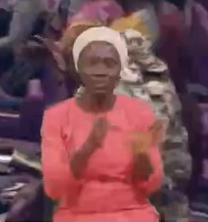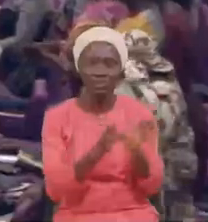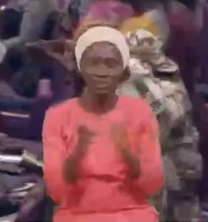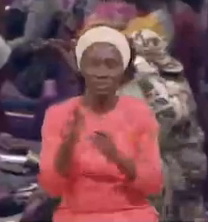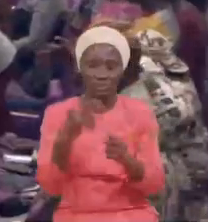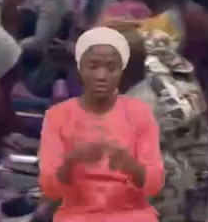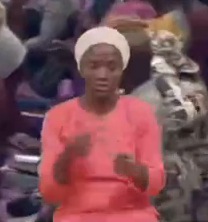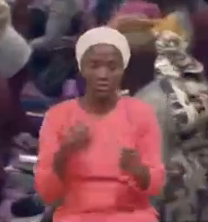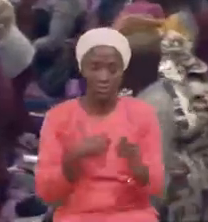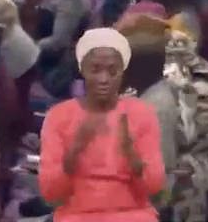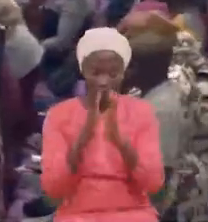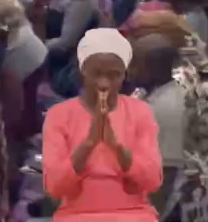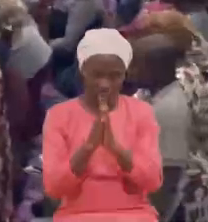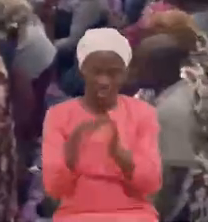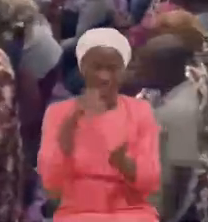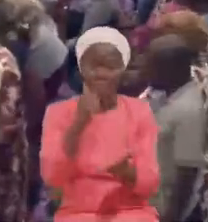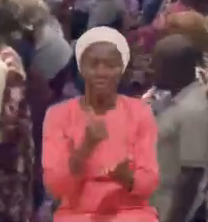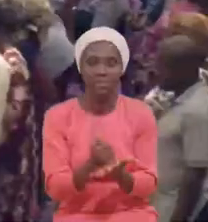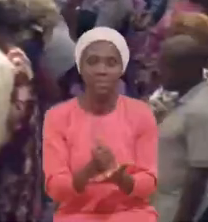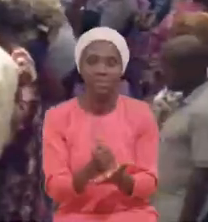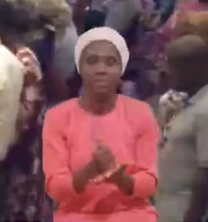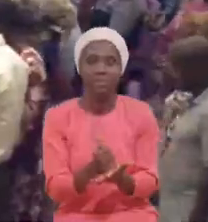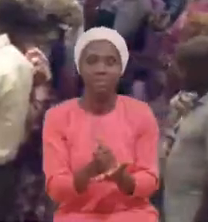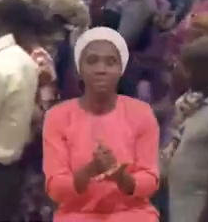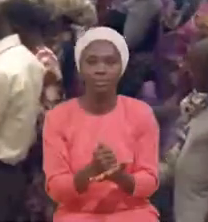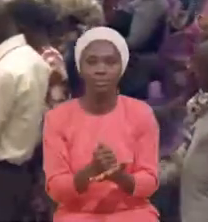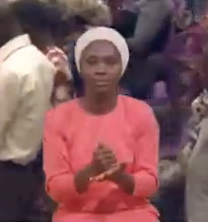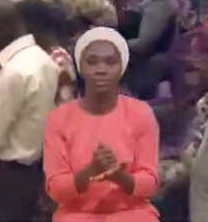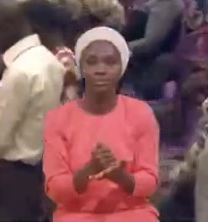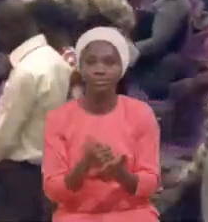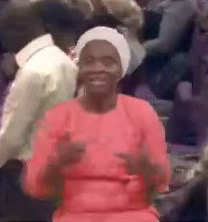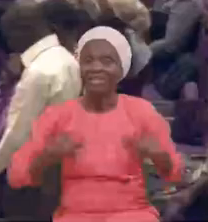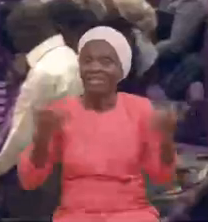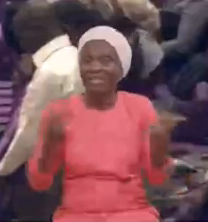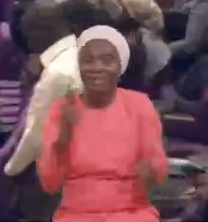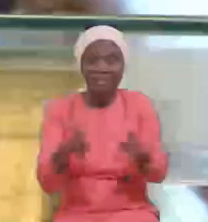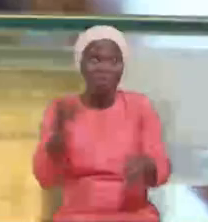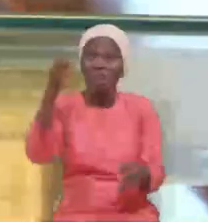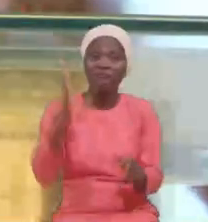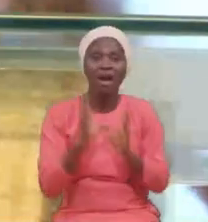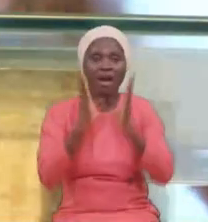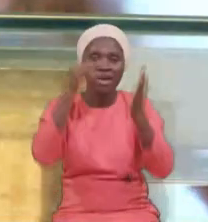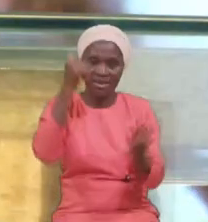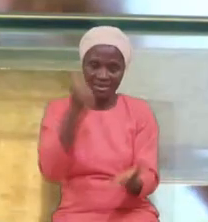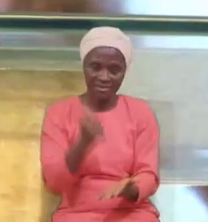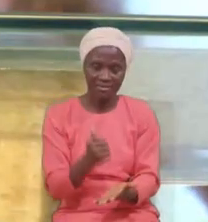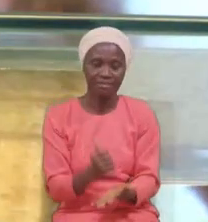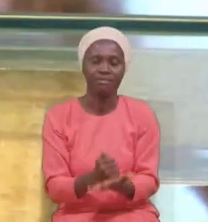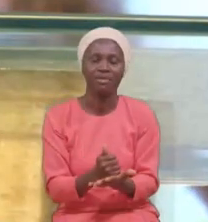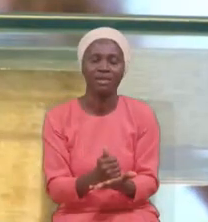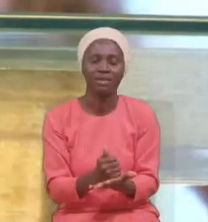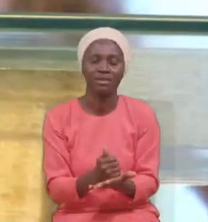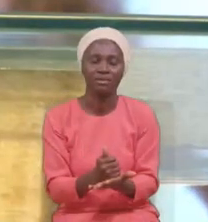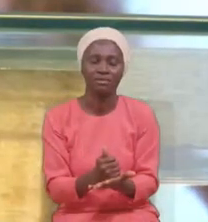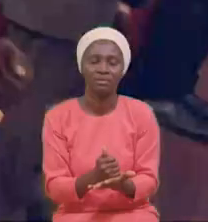Au nom de Jésus, nous prions et que le peuple réveillé de Dieu dise,